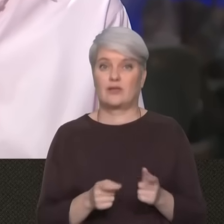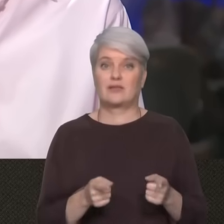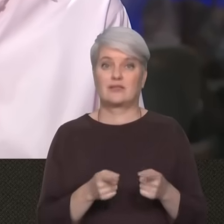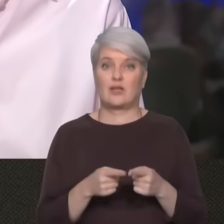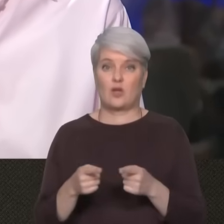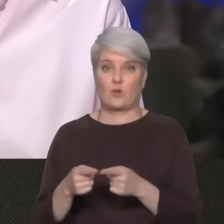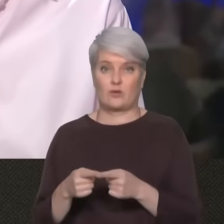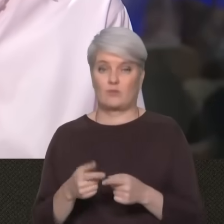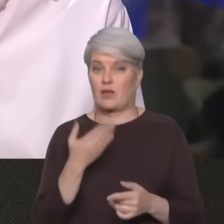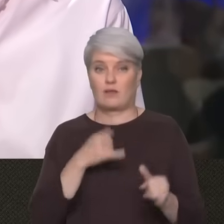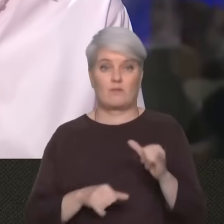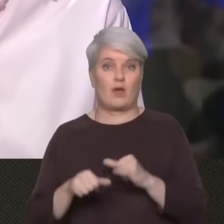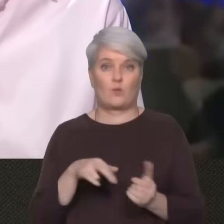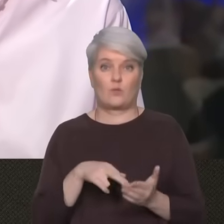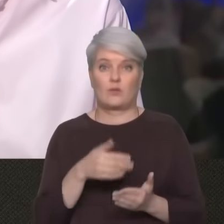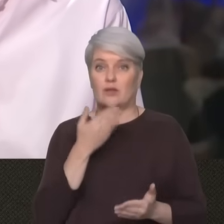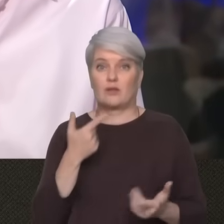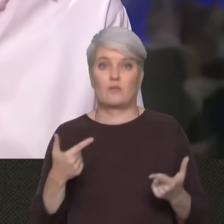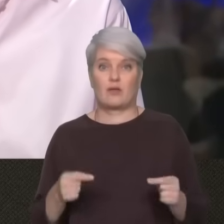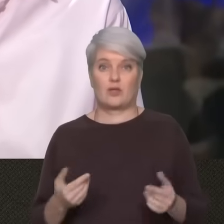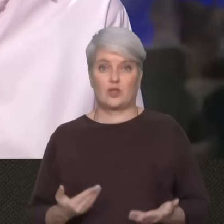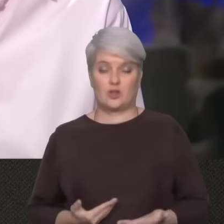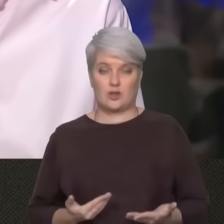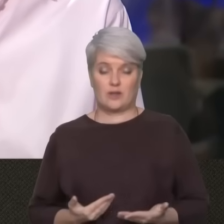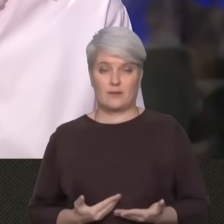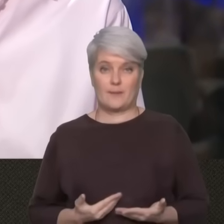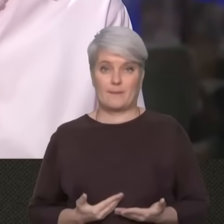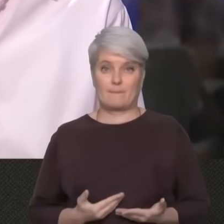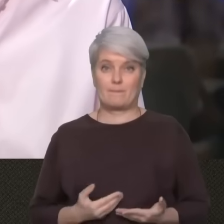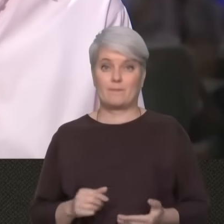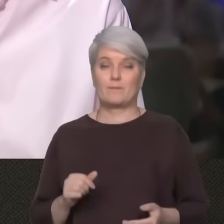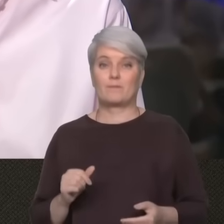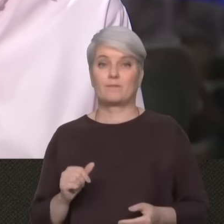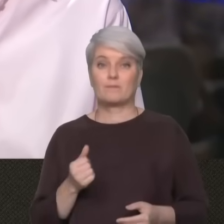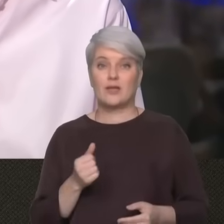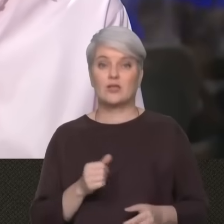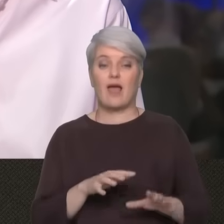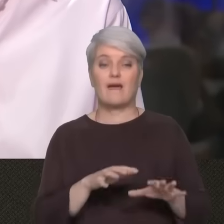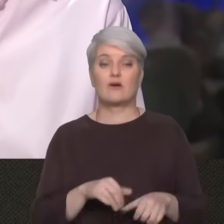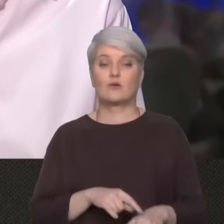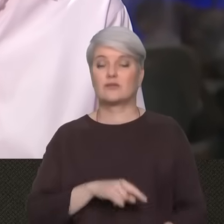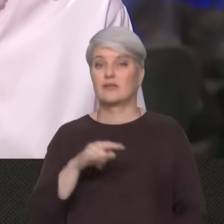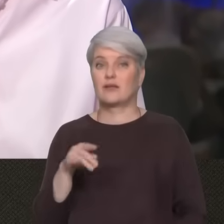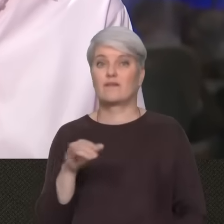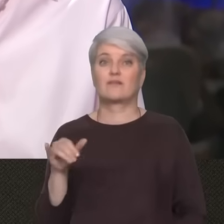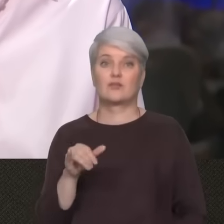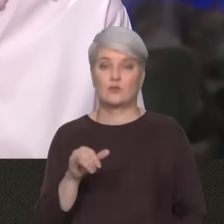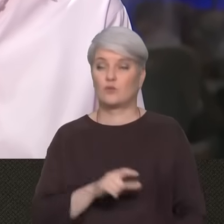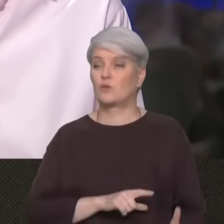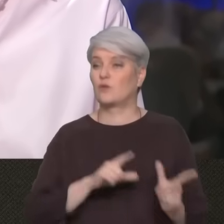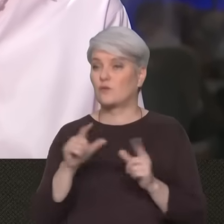що їм просто нема куди йти і нема де жити. І перший евакуаційний рейс, я сподіваюся, ми в суботу відправимо